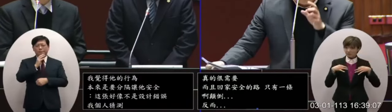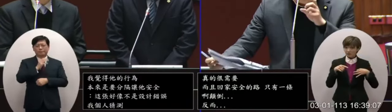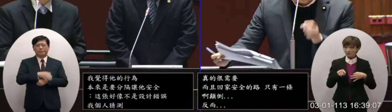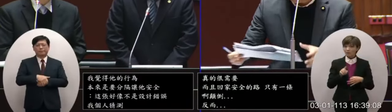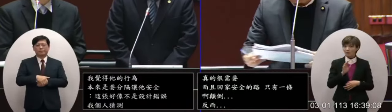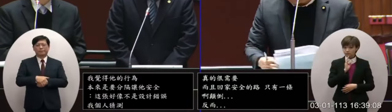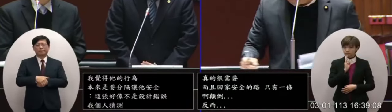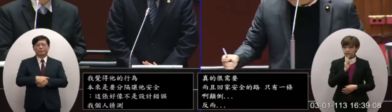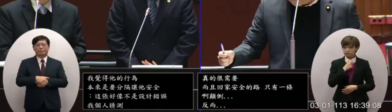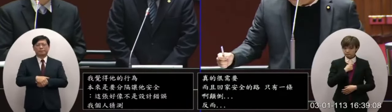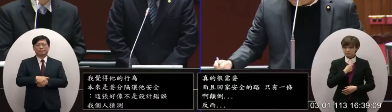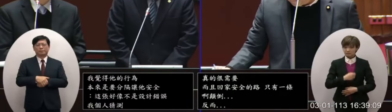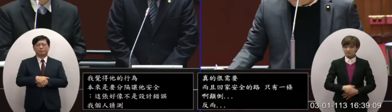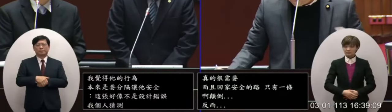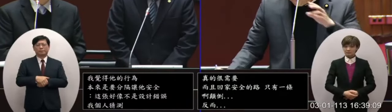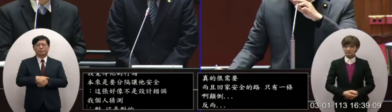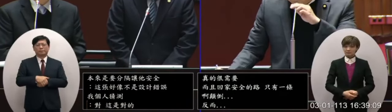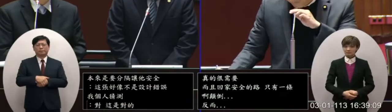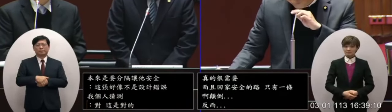是。